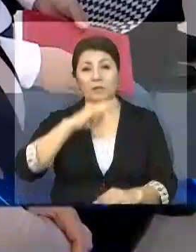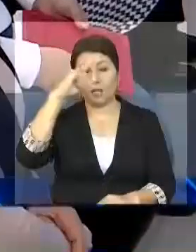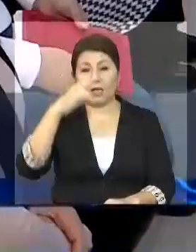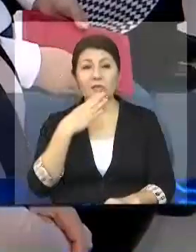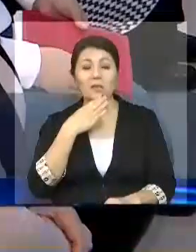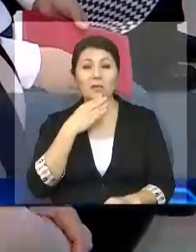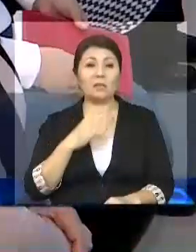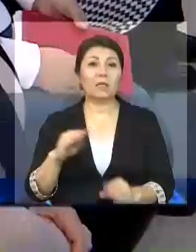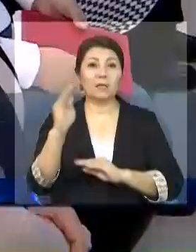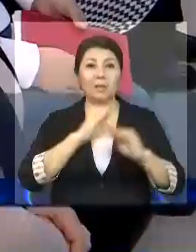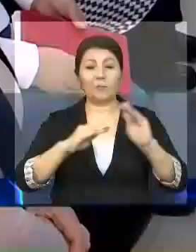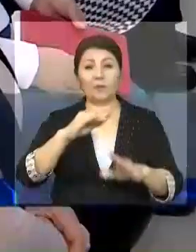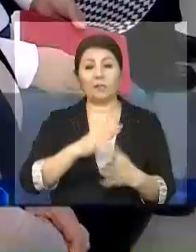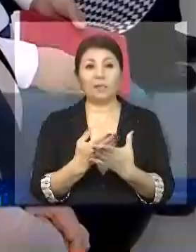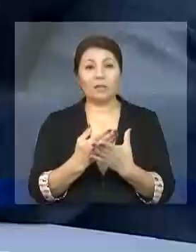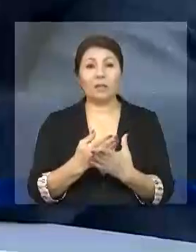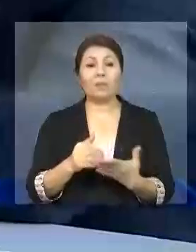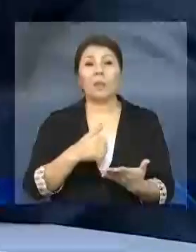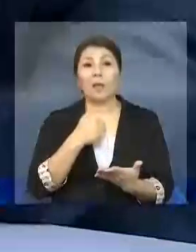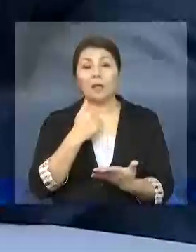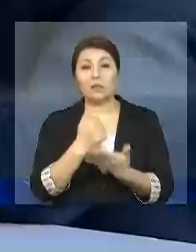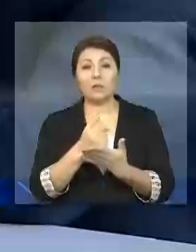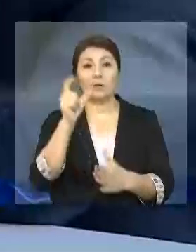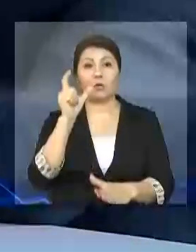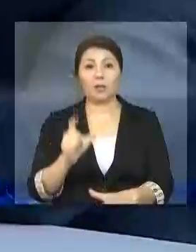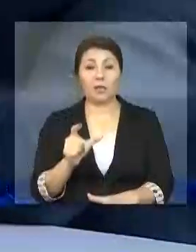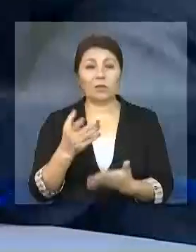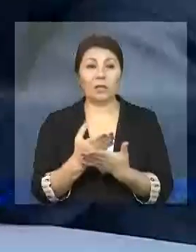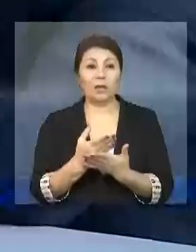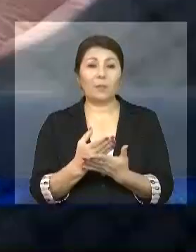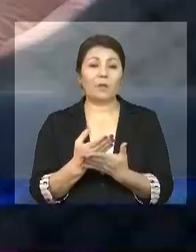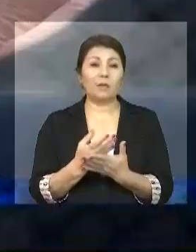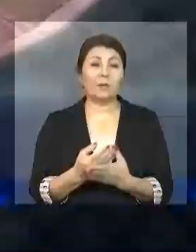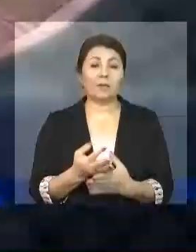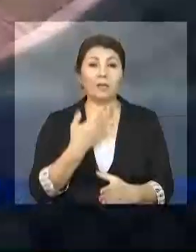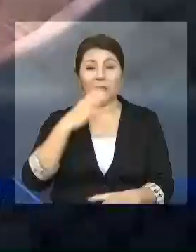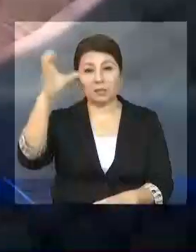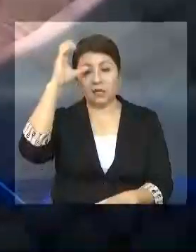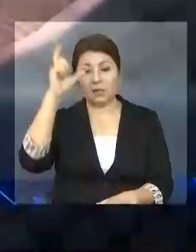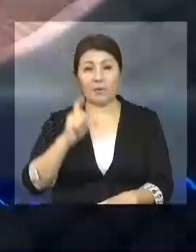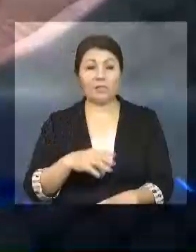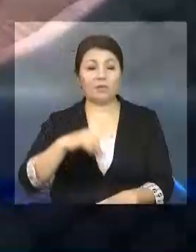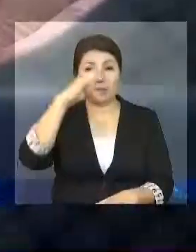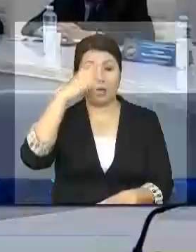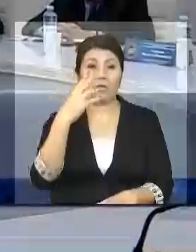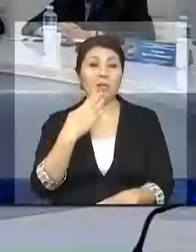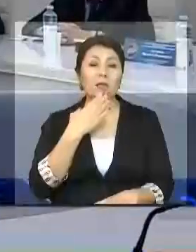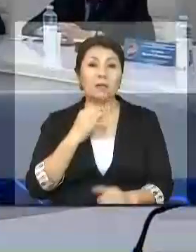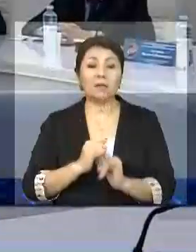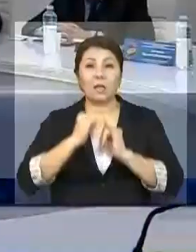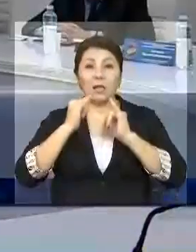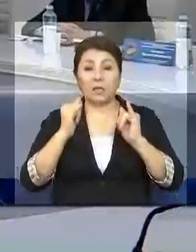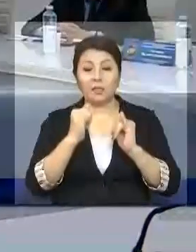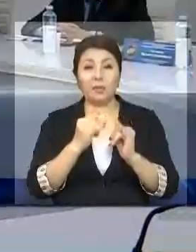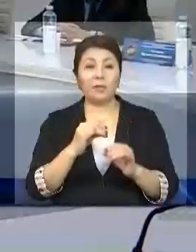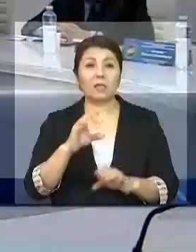білімінің іргетасын қалап, әдебиеттанудың негізін қалыптастырған тұлға. Семинарда тілші ғалымдар мемлекеттік тілдің мәртебесін көтеруді